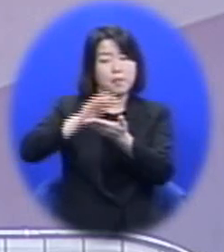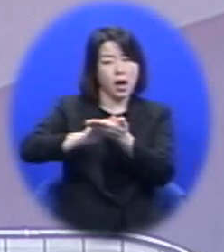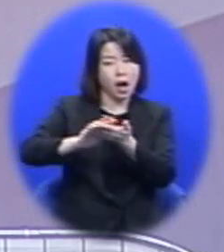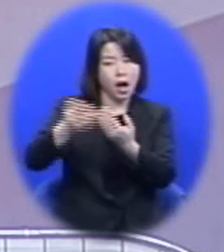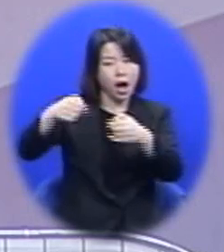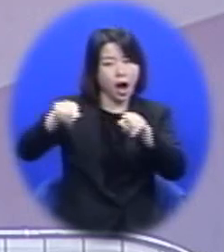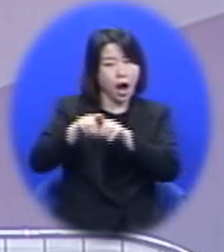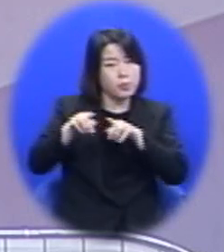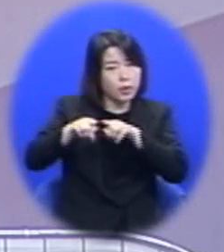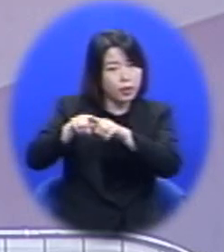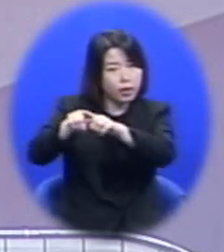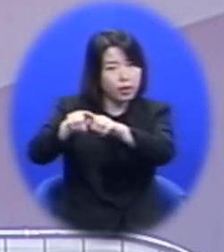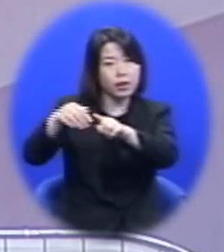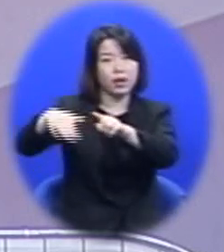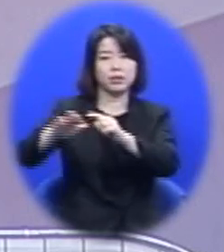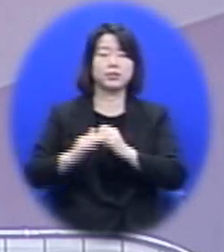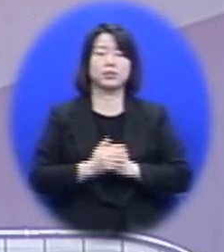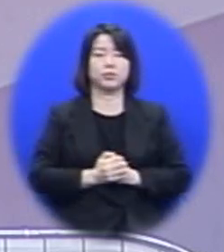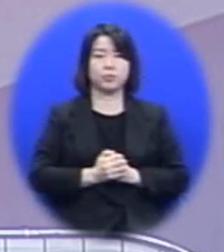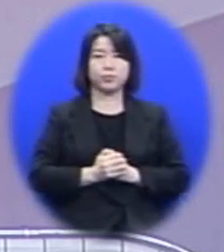가는